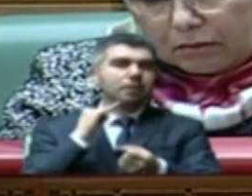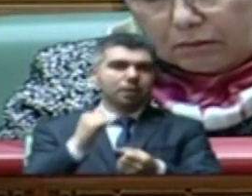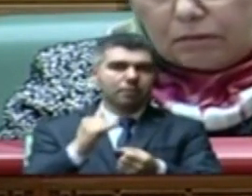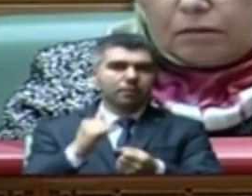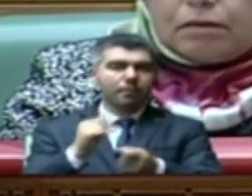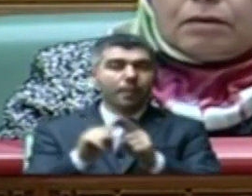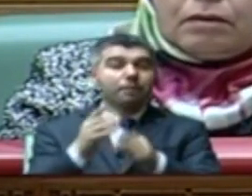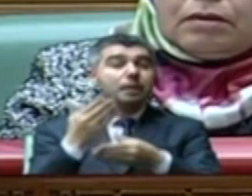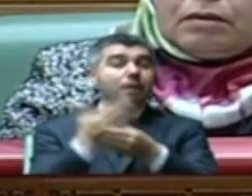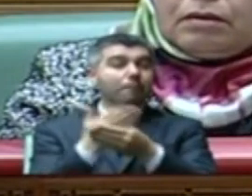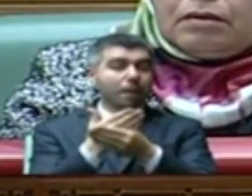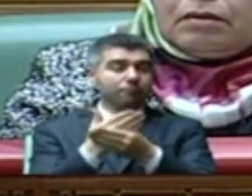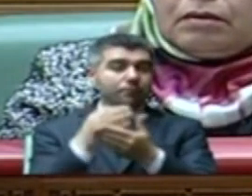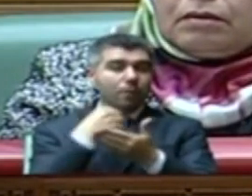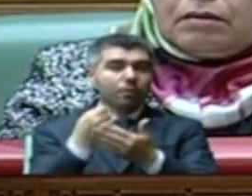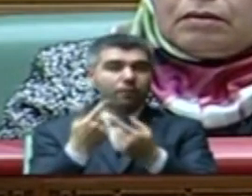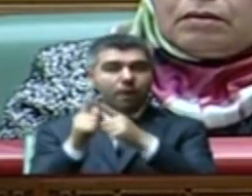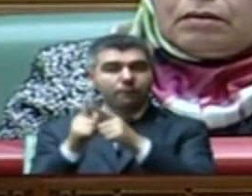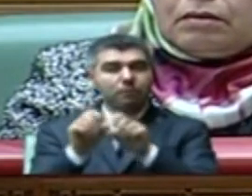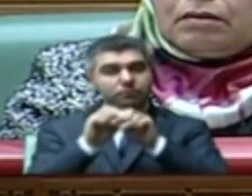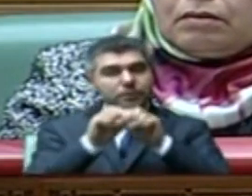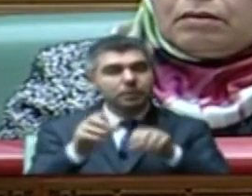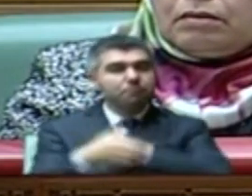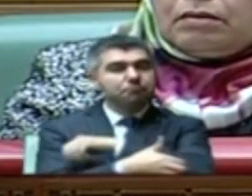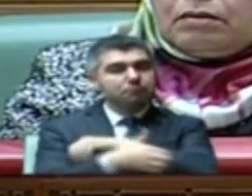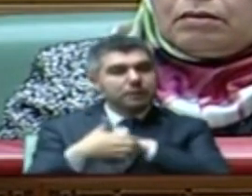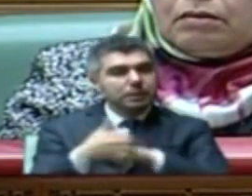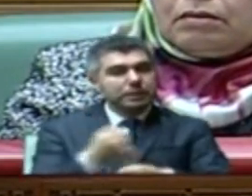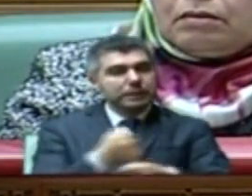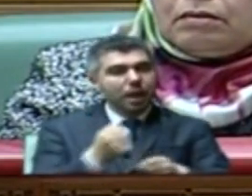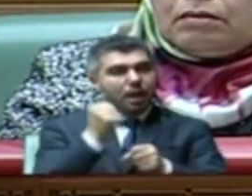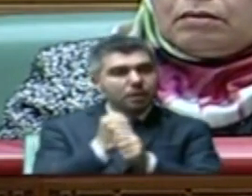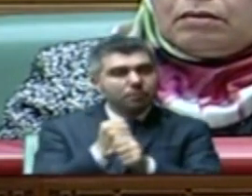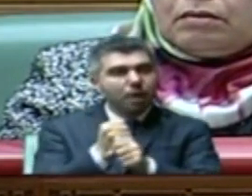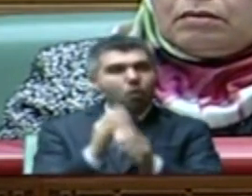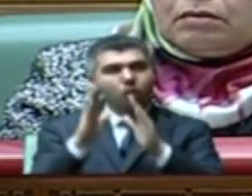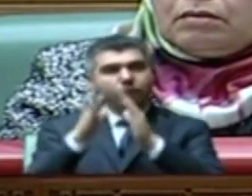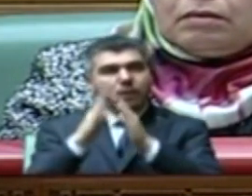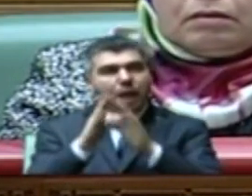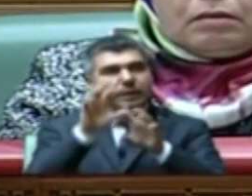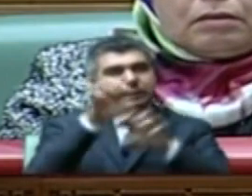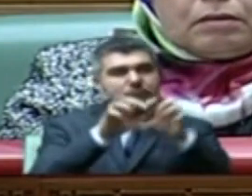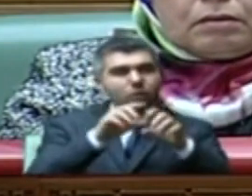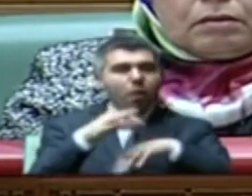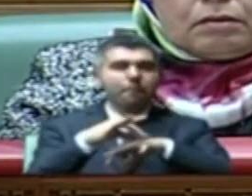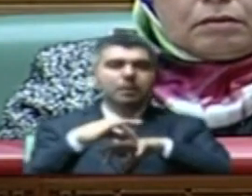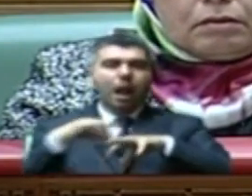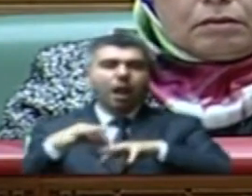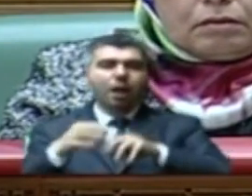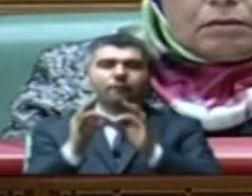أن أسباب الظاهرة متعددة، ومنها الفقر والبطالة والسكن العشوائي والتفكك الأسري